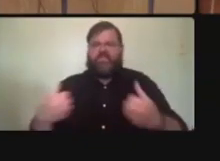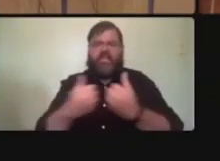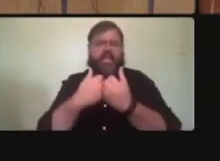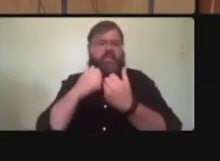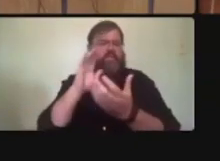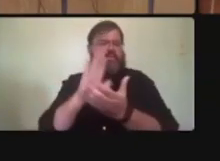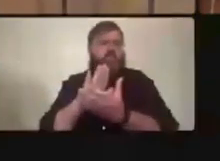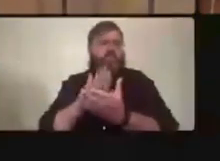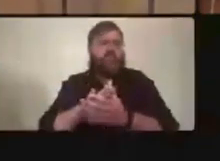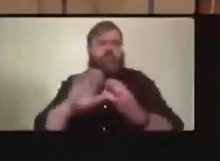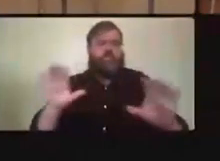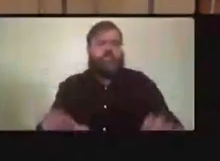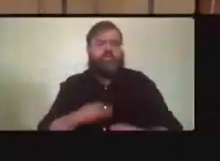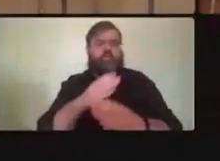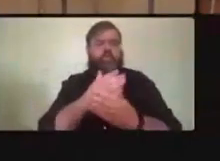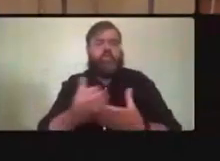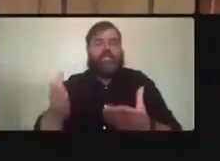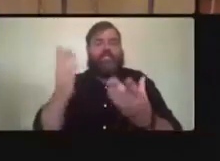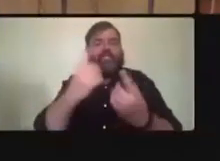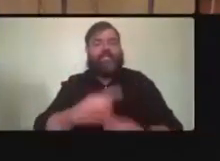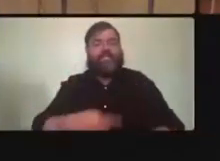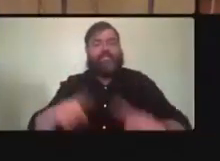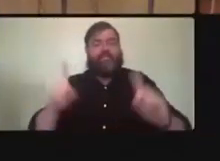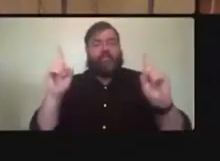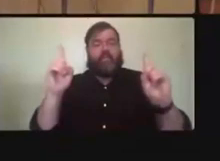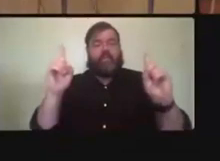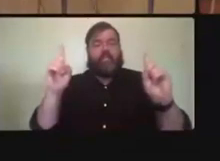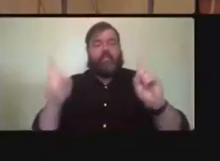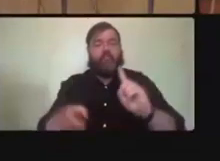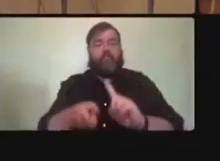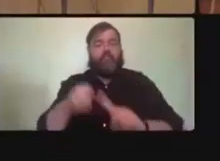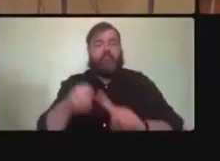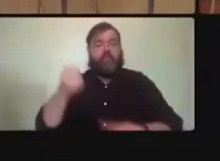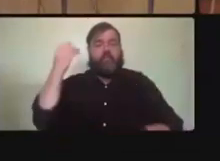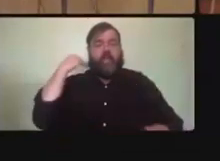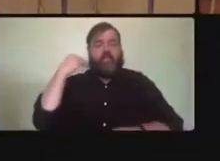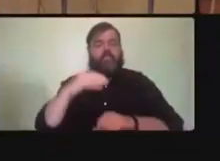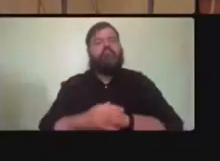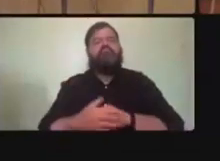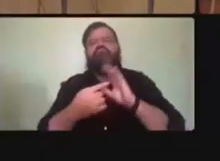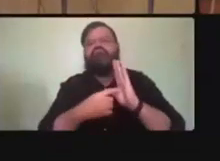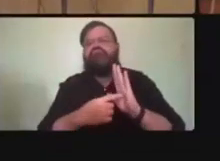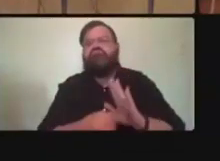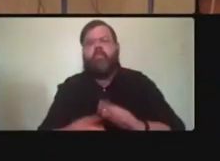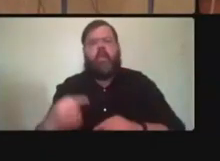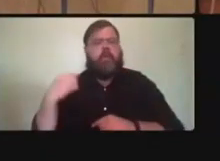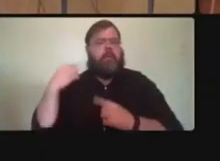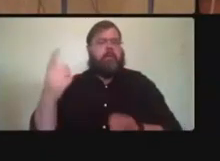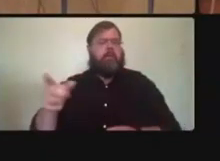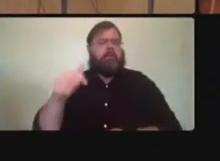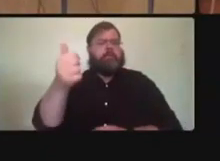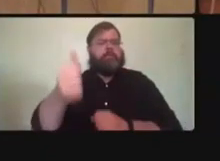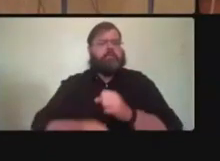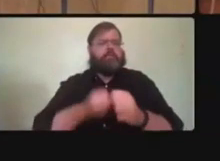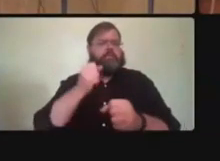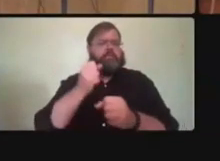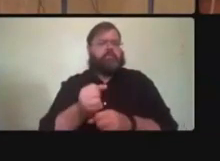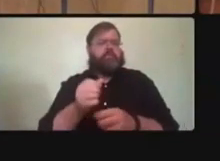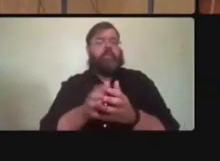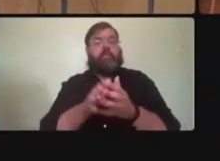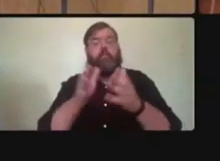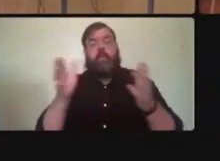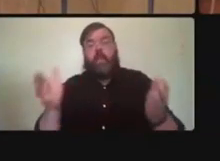zijazo. Na itabidi tu badilisha jinsi ambavyo tumekuwa tukifanya mambo